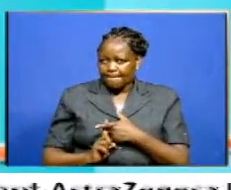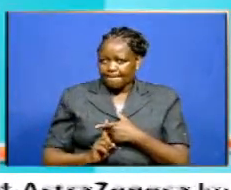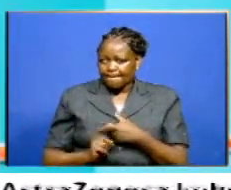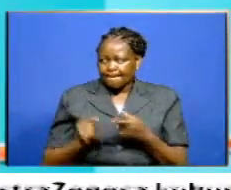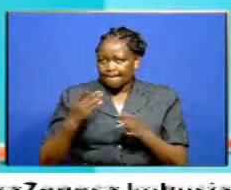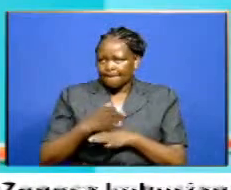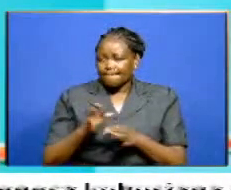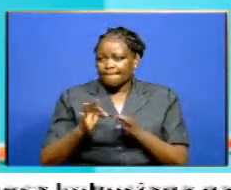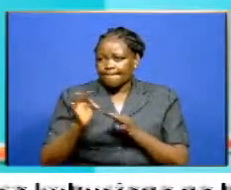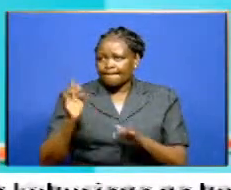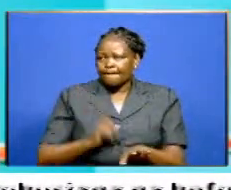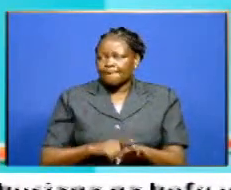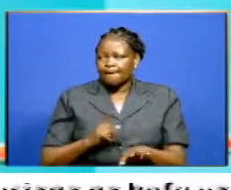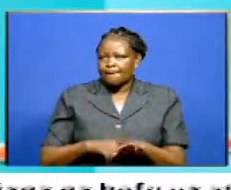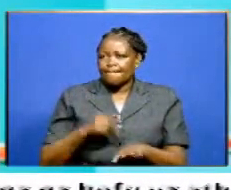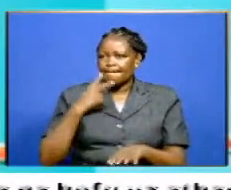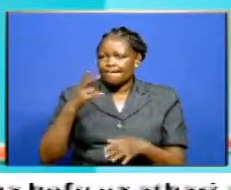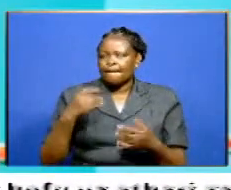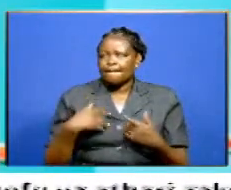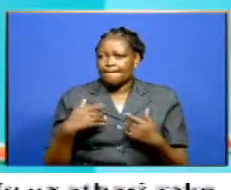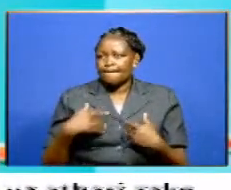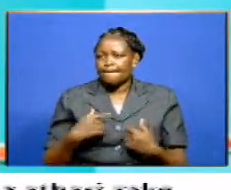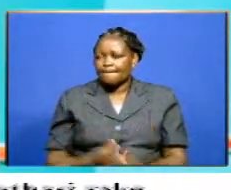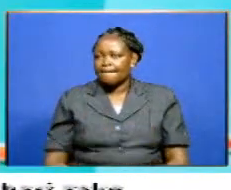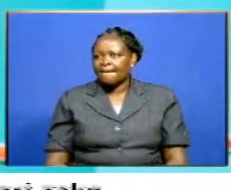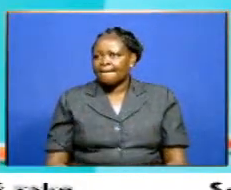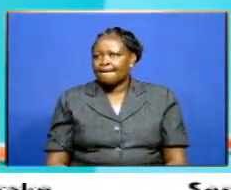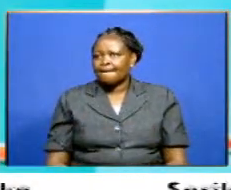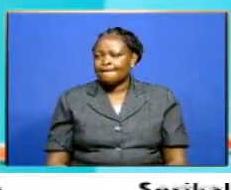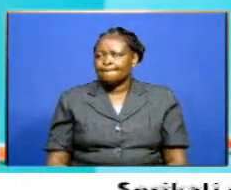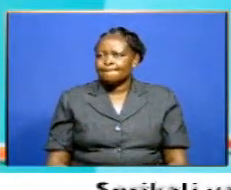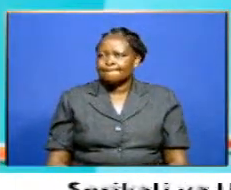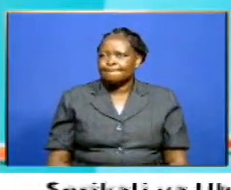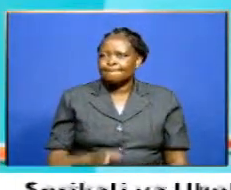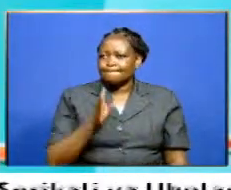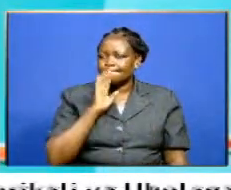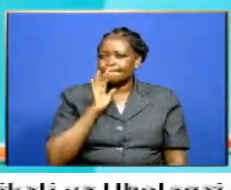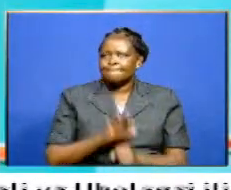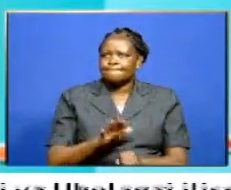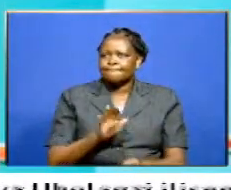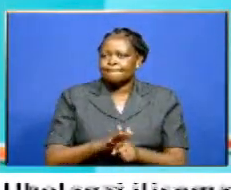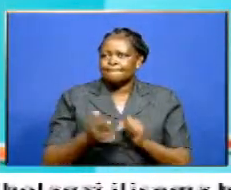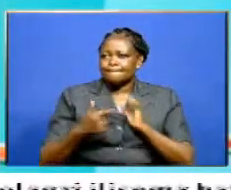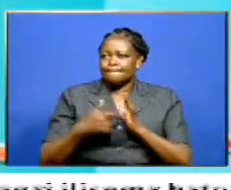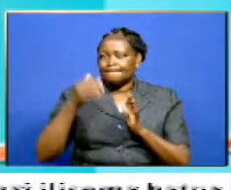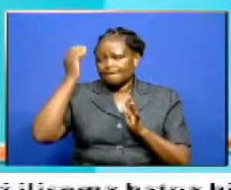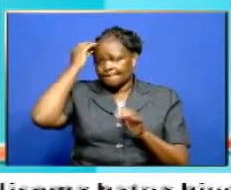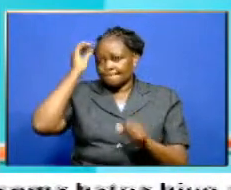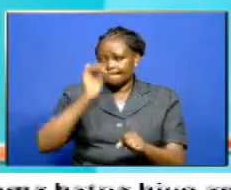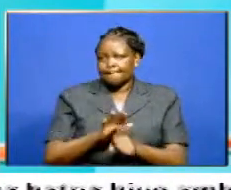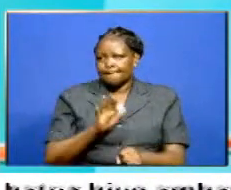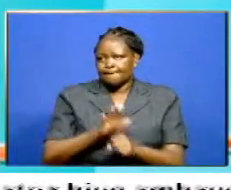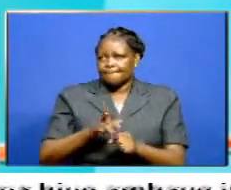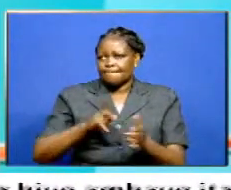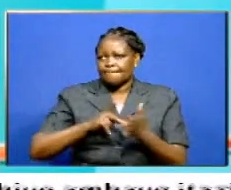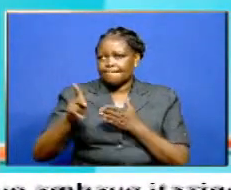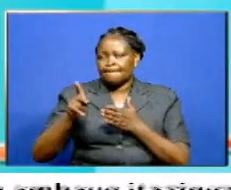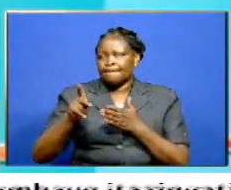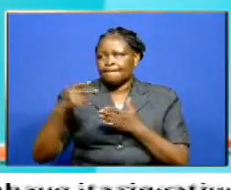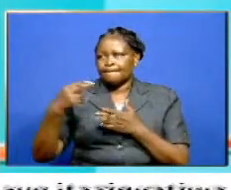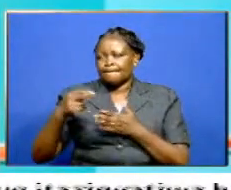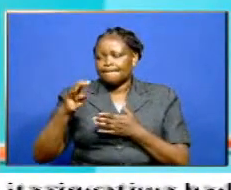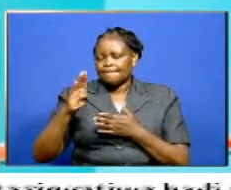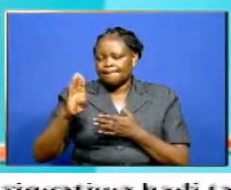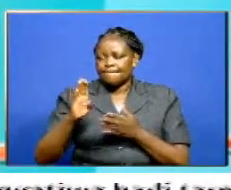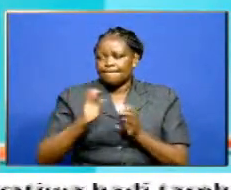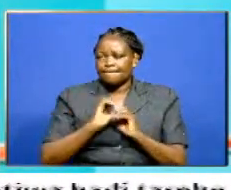time umepata kwamba kumekuwa na debt mingi, like students wengi hawajaripay mikopo ya HELB. So unapata